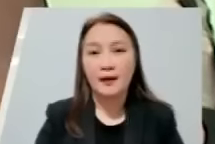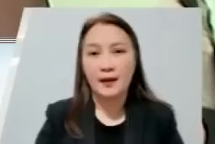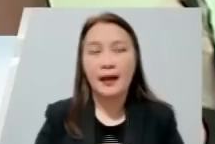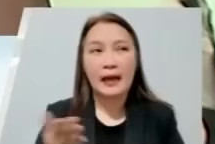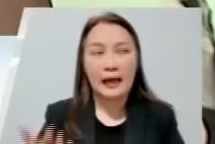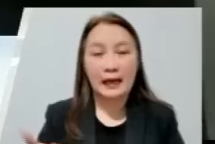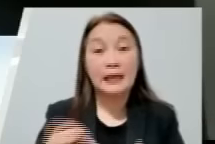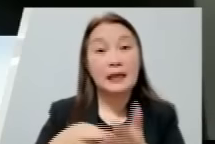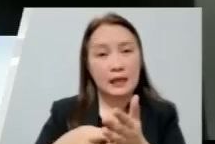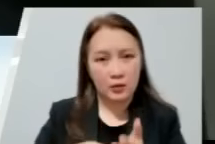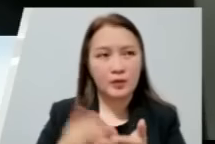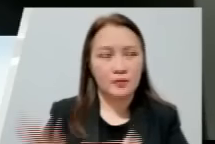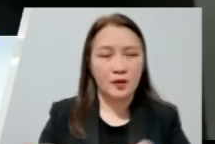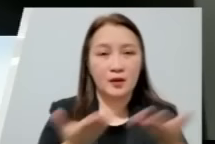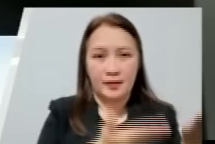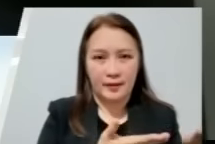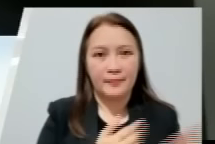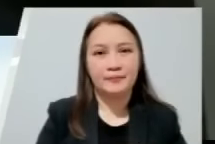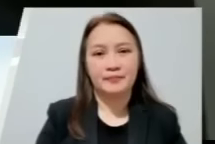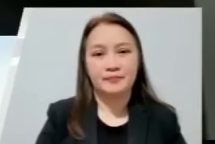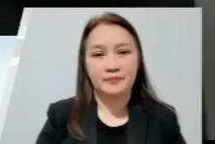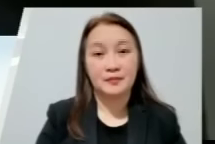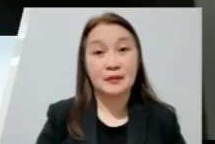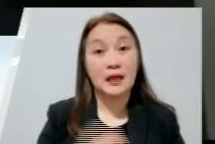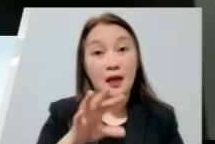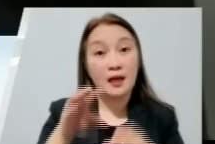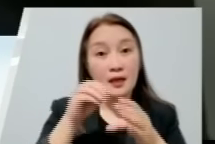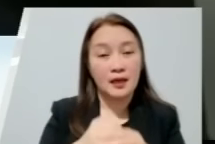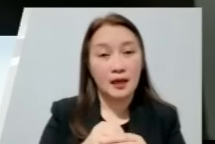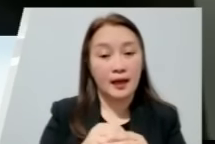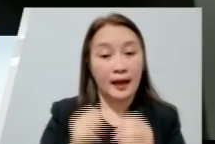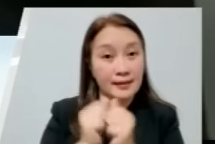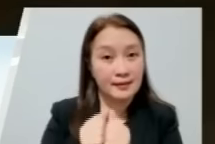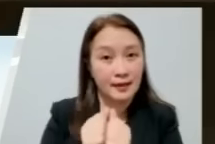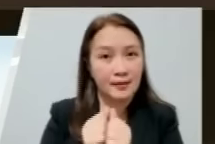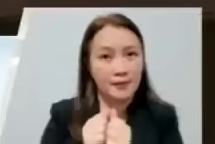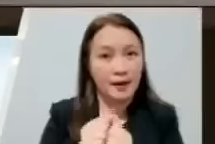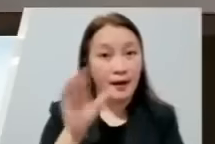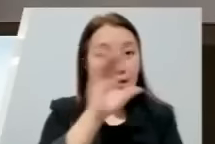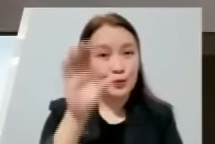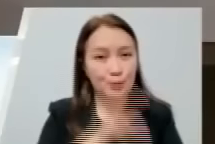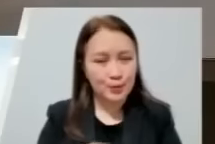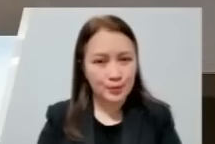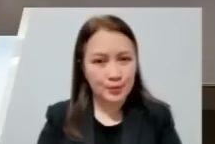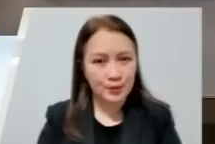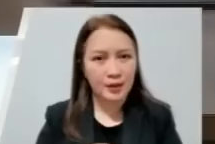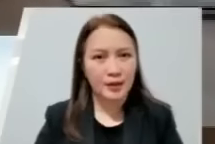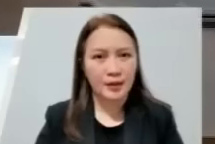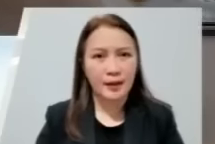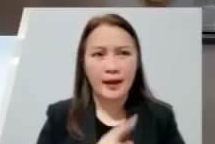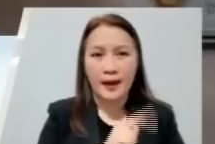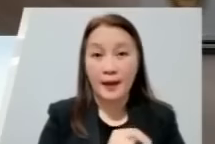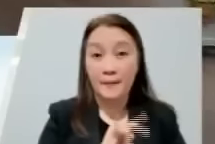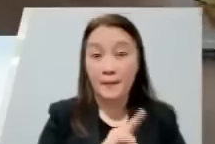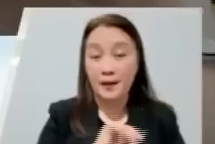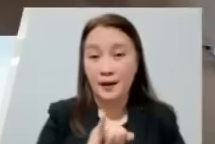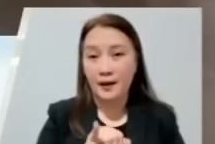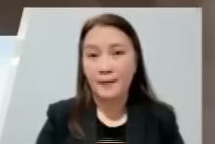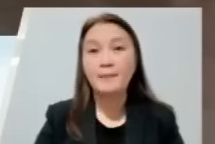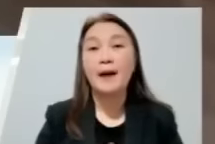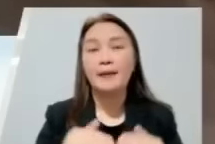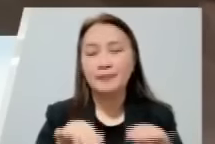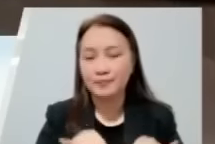na imbestigasyon. Kabilang dyan ang ilang kasama niya sa Zoom press conference. Giit ng NBI, patas ang kanilang